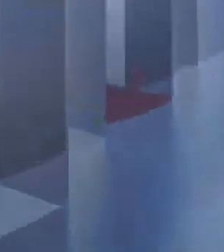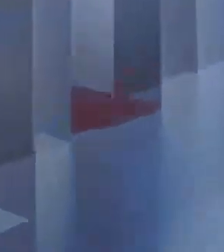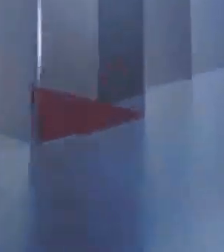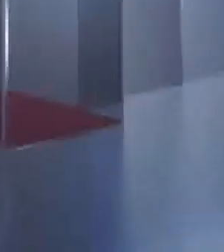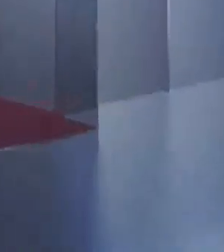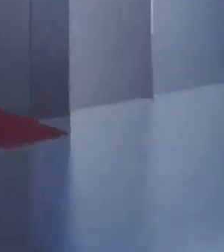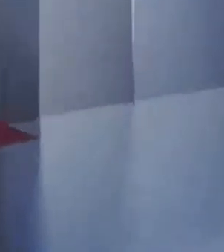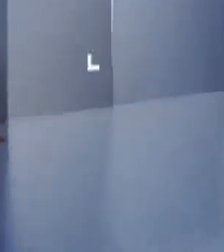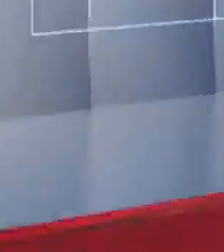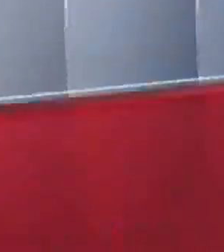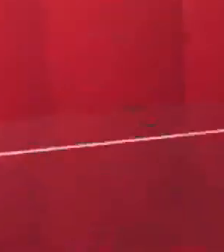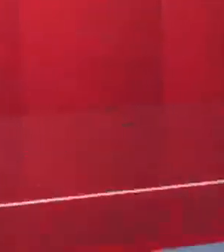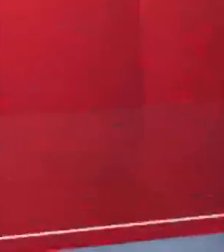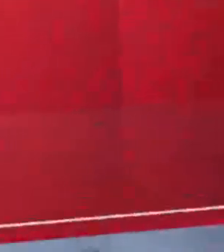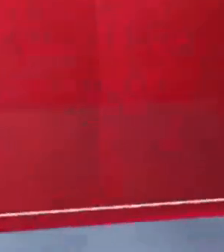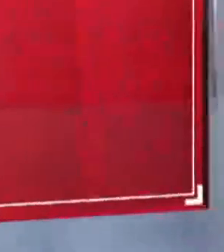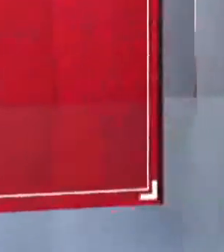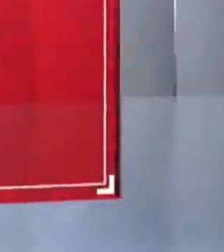the